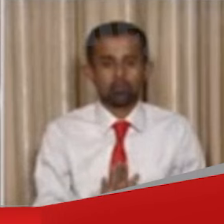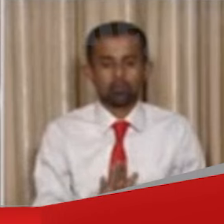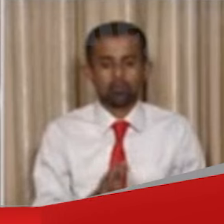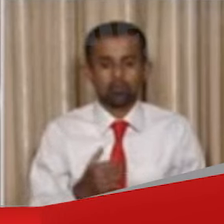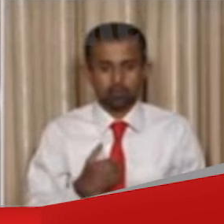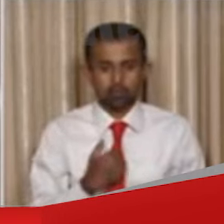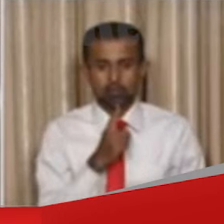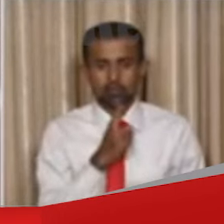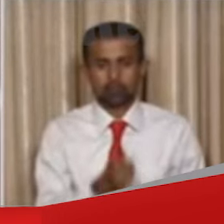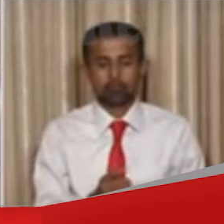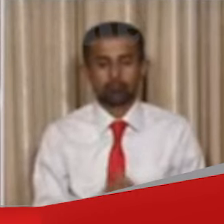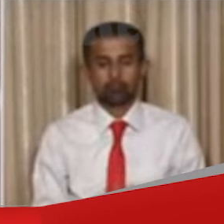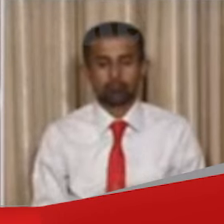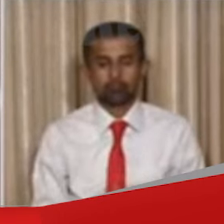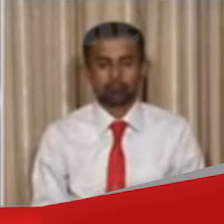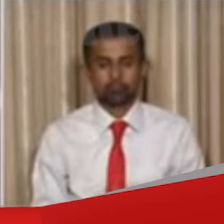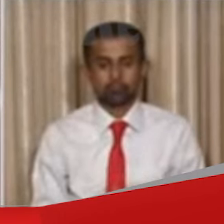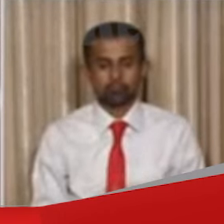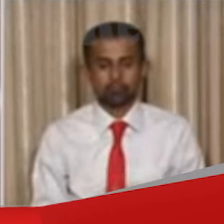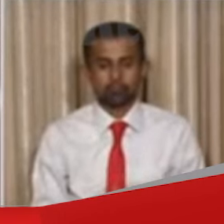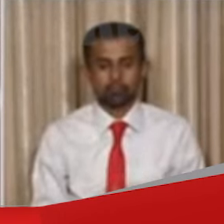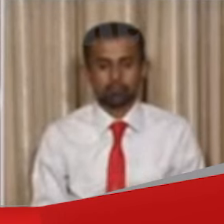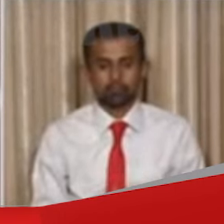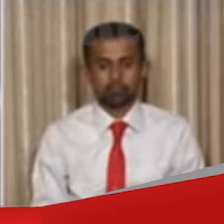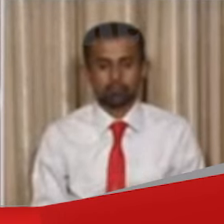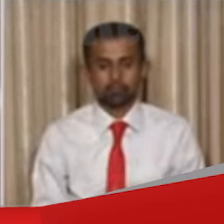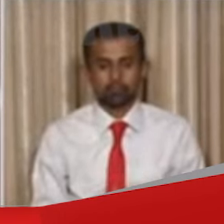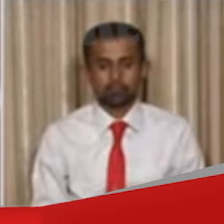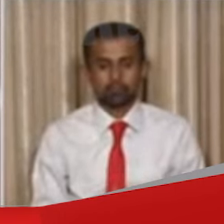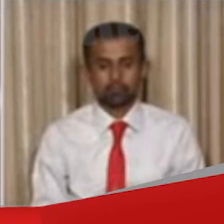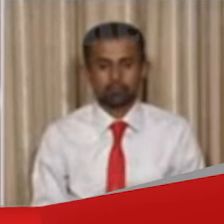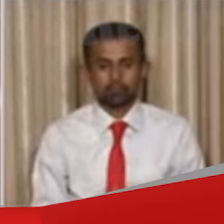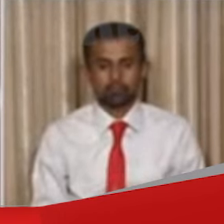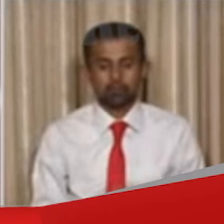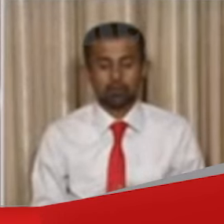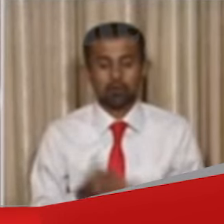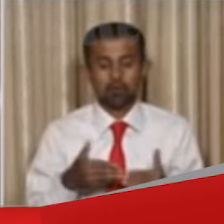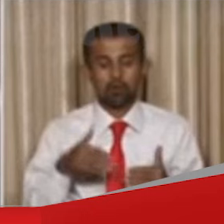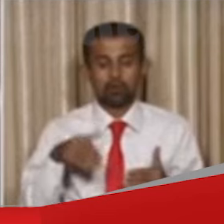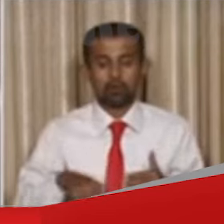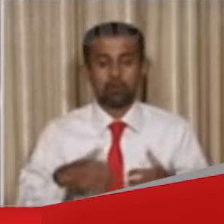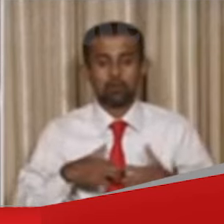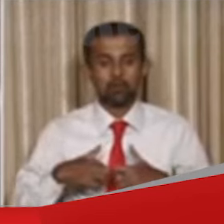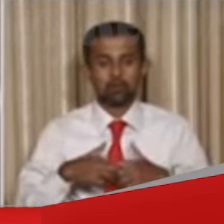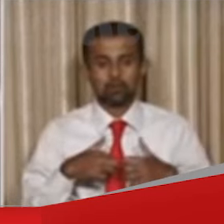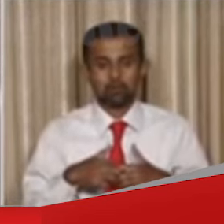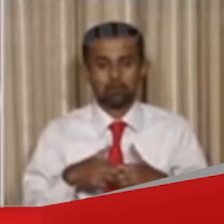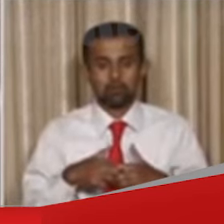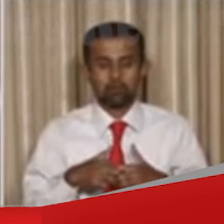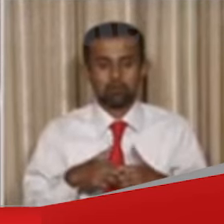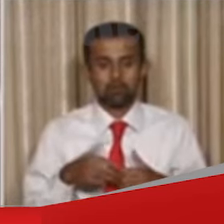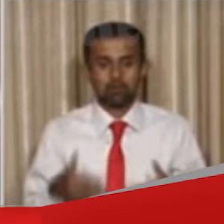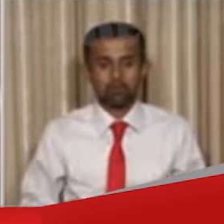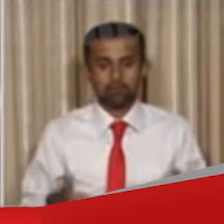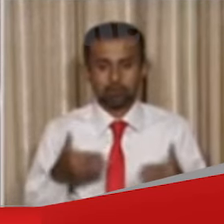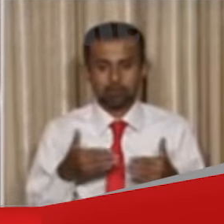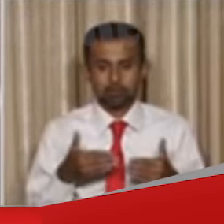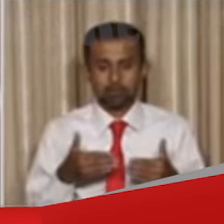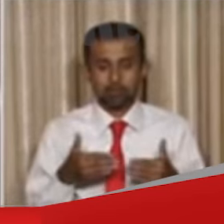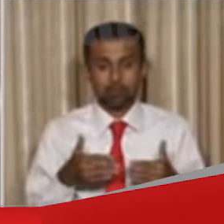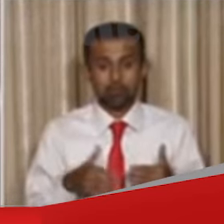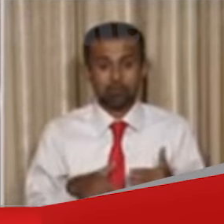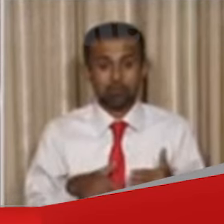අපි විශ්වාස කරනවා. ඒ වගේම අද තියෙන ගැටලුව මේ පවතින ප්‍රධාන